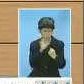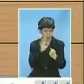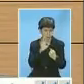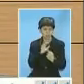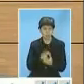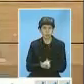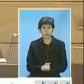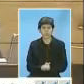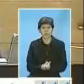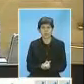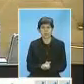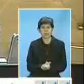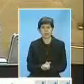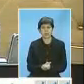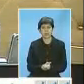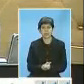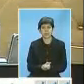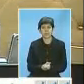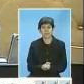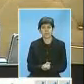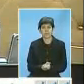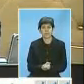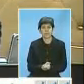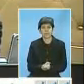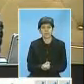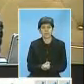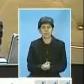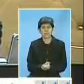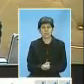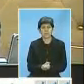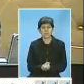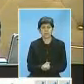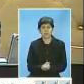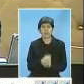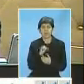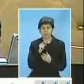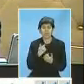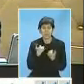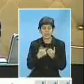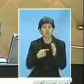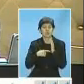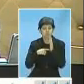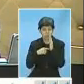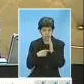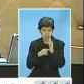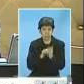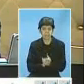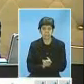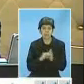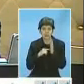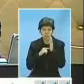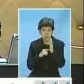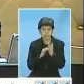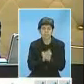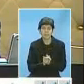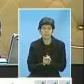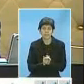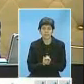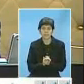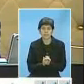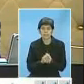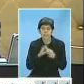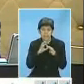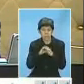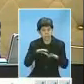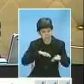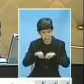ณครับ ผมวิจัยก่อนนะท่านสุนัยกำลังยกตัวอย่างนะในเรื่องของ